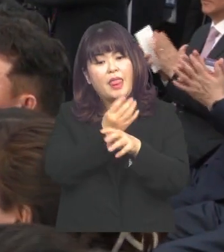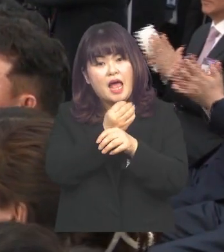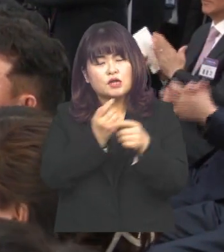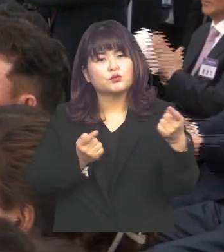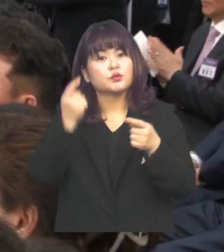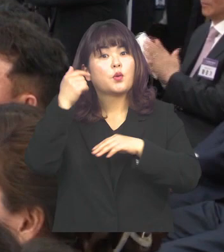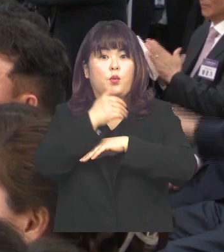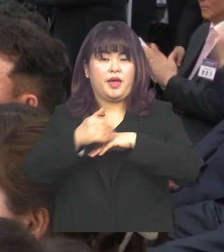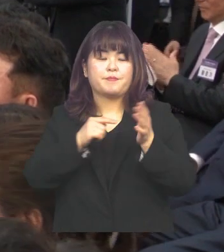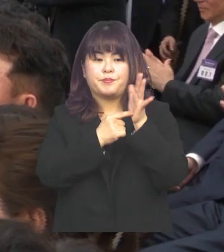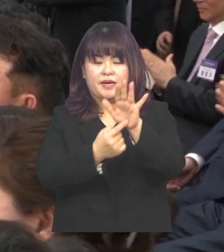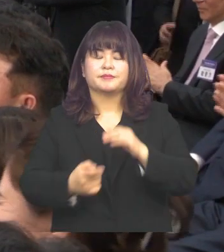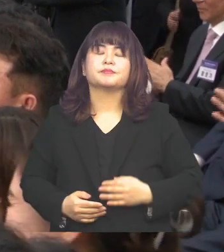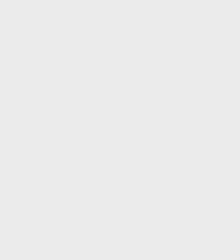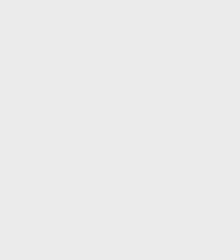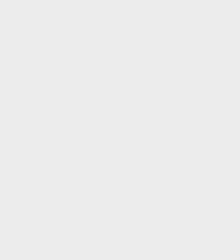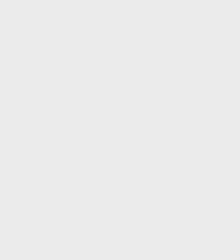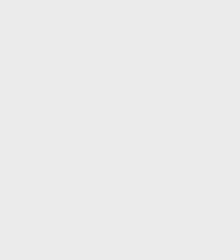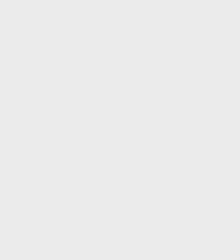탄력적으로 조정하겠다고 밝혔습니다.